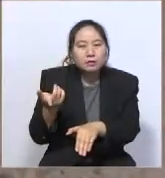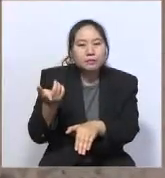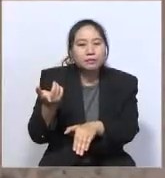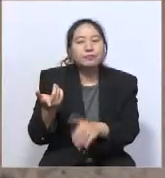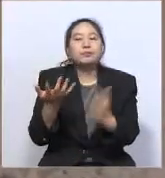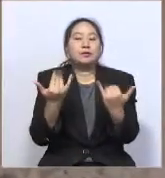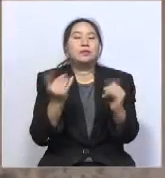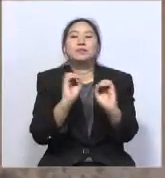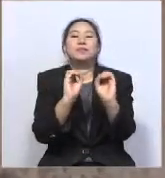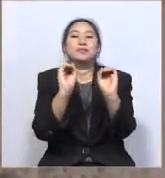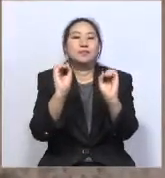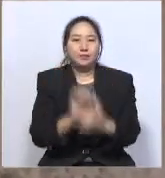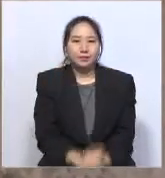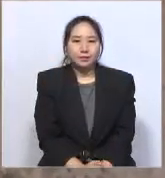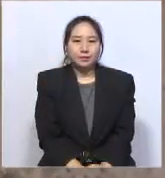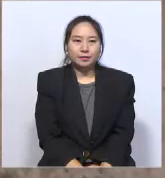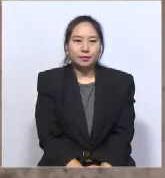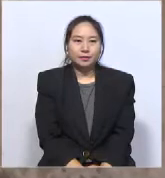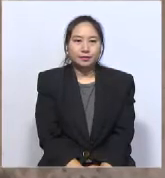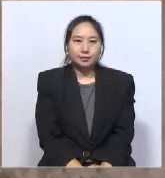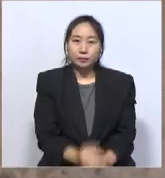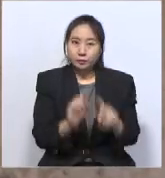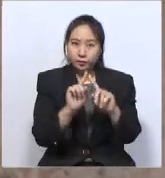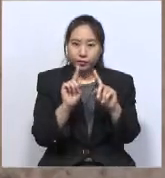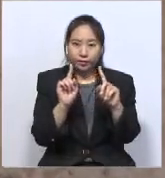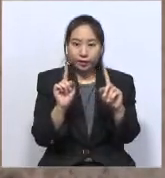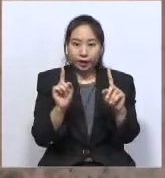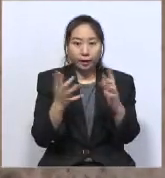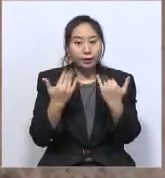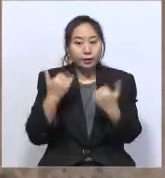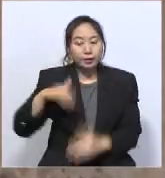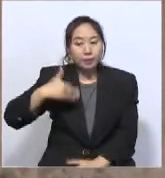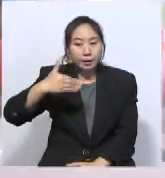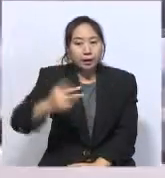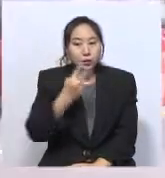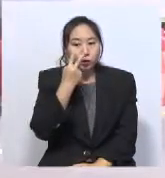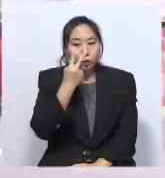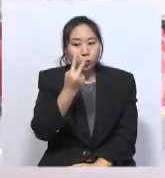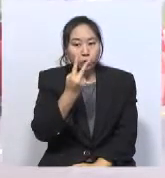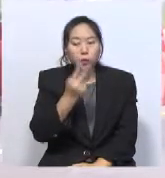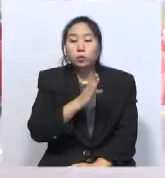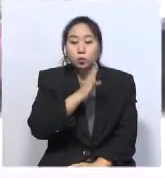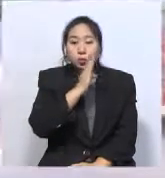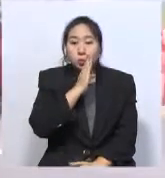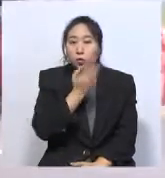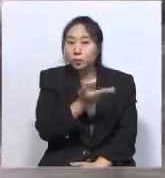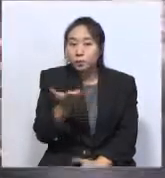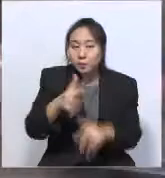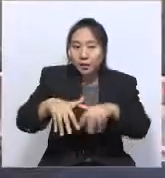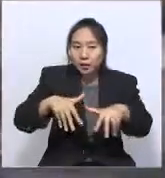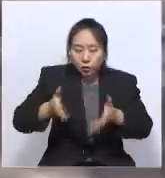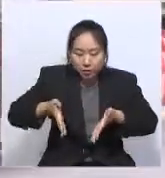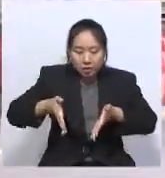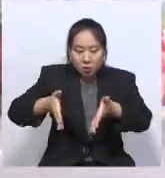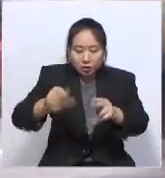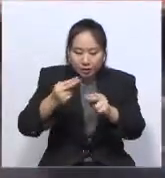านต์นั้นจะไม่เกิดขึ้นนะครับแต่ว่าหลังจากนี้นะครับก็จะต้องดูว่าหากประชาชนใช้ถนนพหลโยธิน